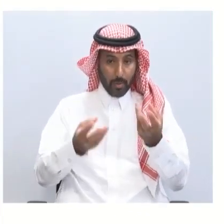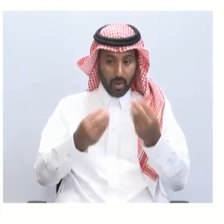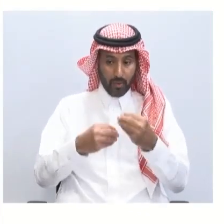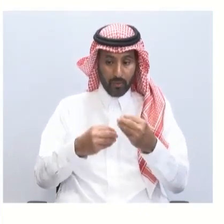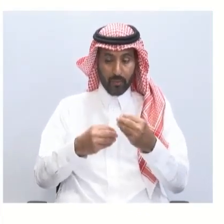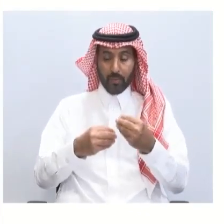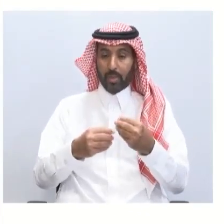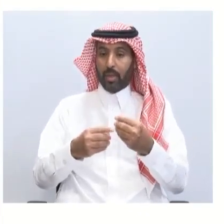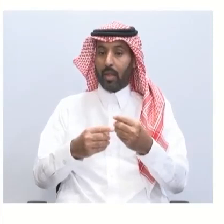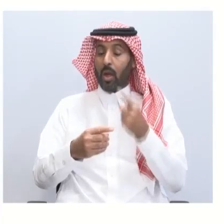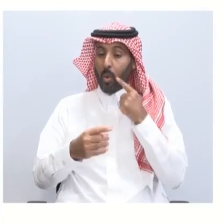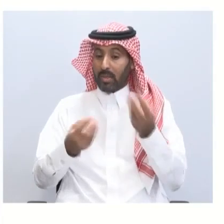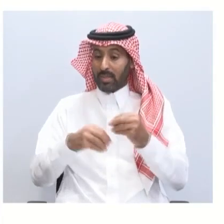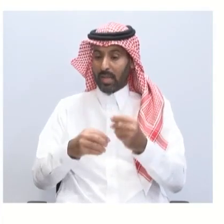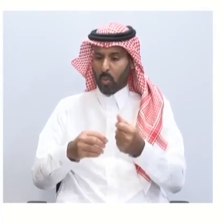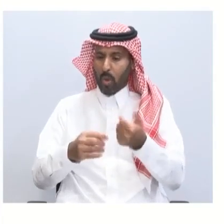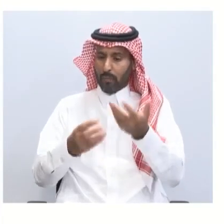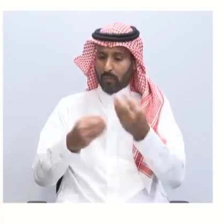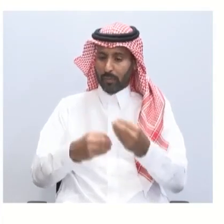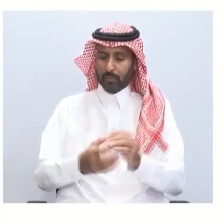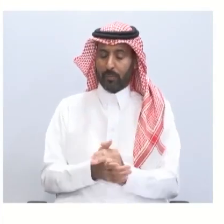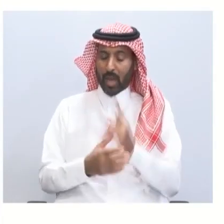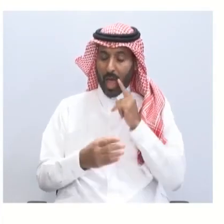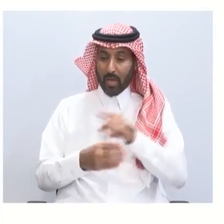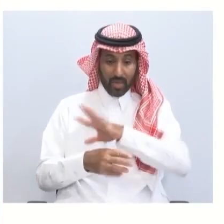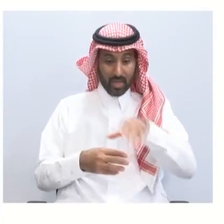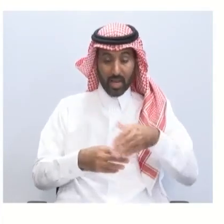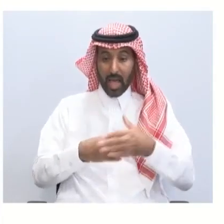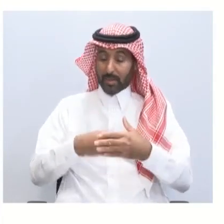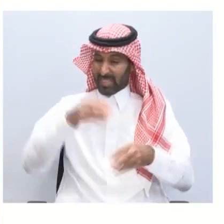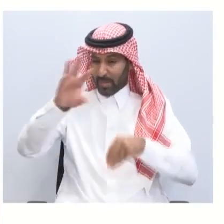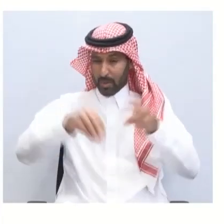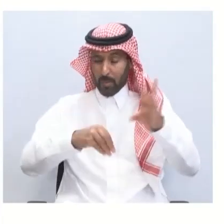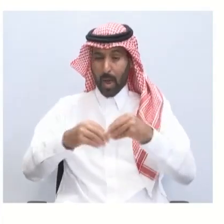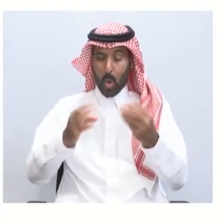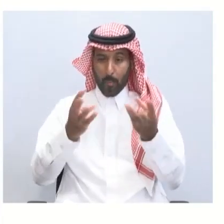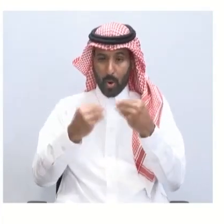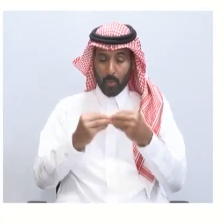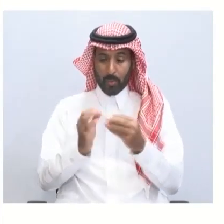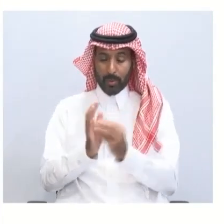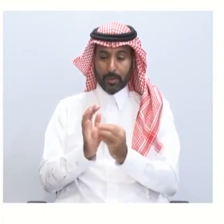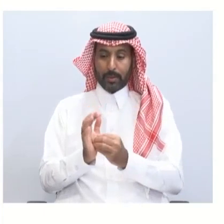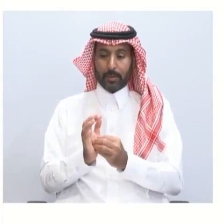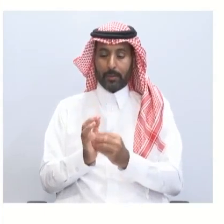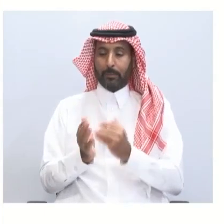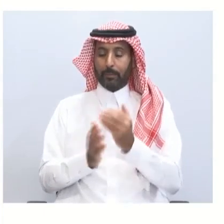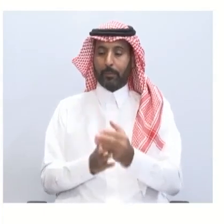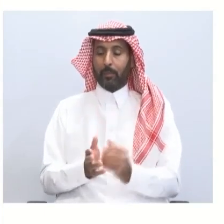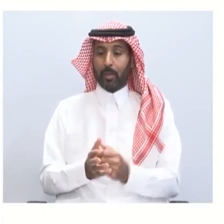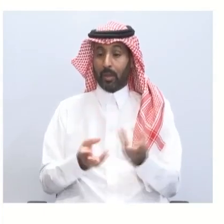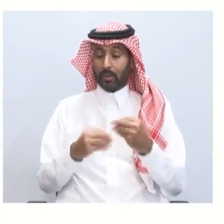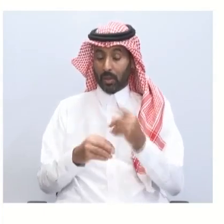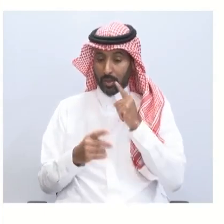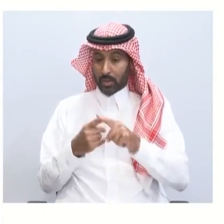وزياده العوائد الماليه من هذه الخدمات جمع المعلومات ولما للتقنيات الرقميه